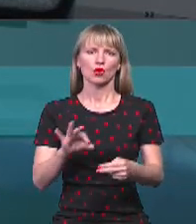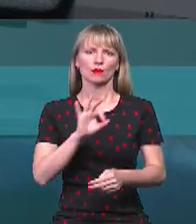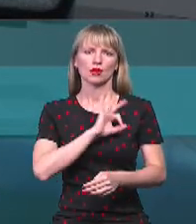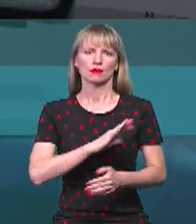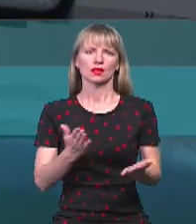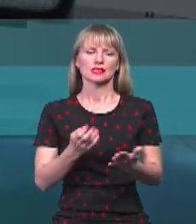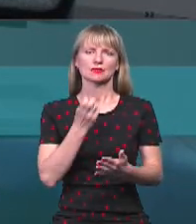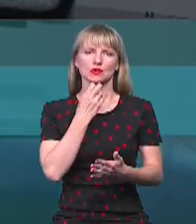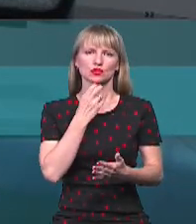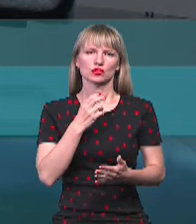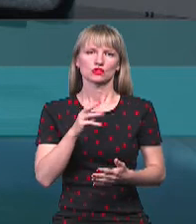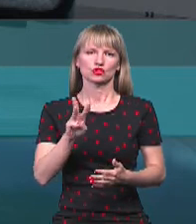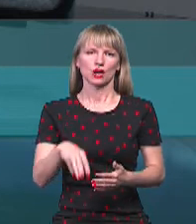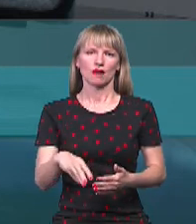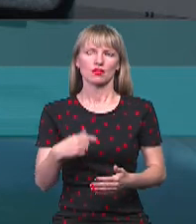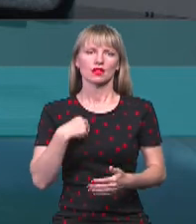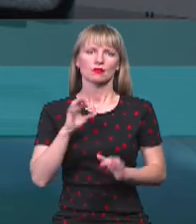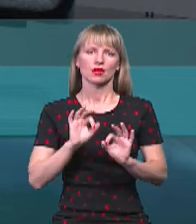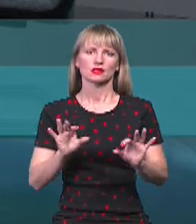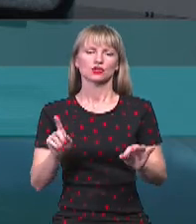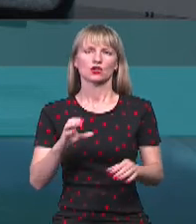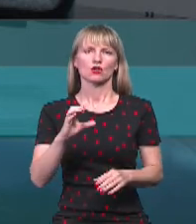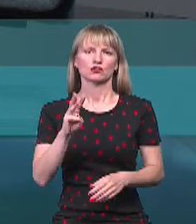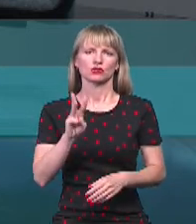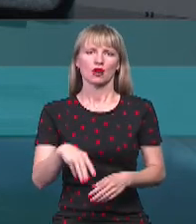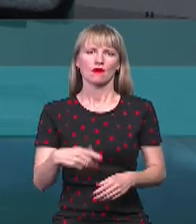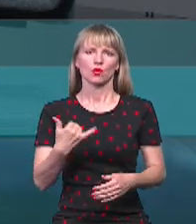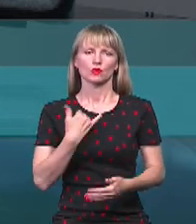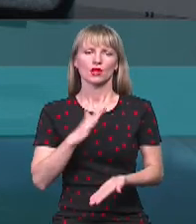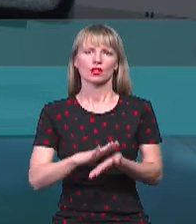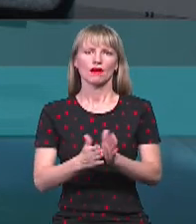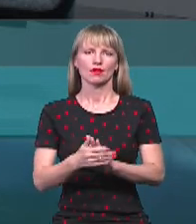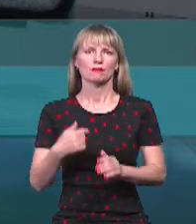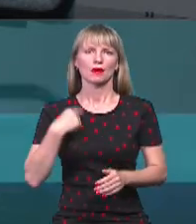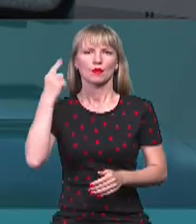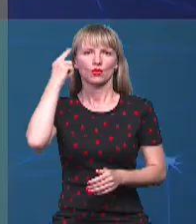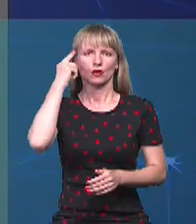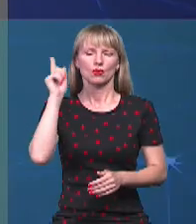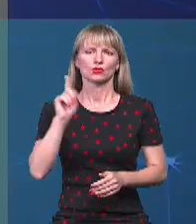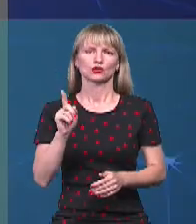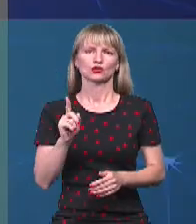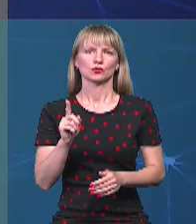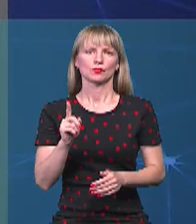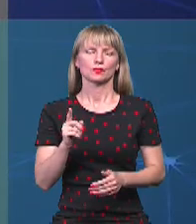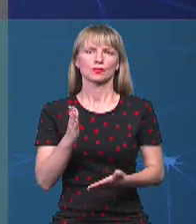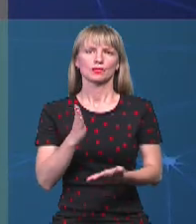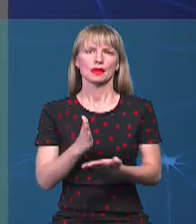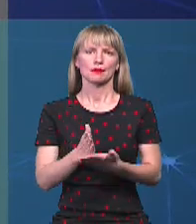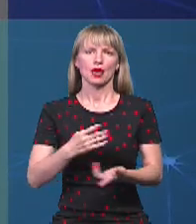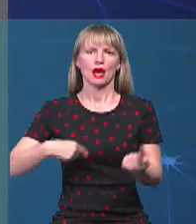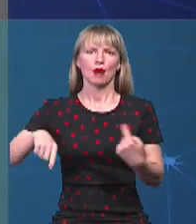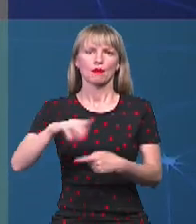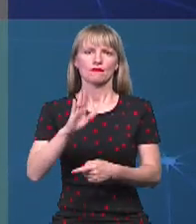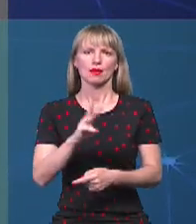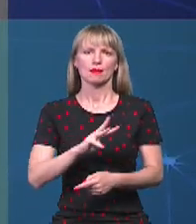каких-то смешных, на самом деле, санкций, хоть нам и рассказывают, что санкции, у нас договора, мы сами понимаем, что имея оборот в